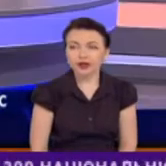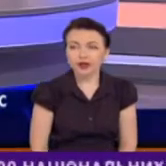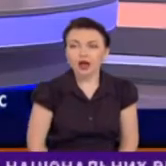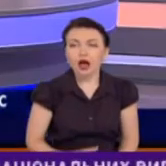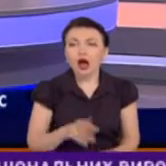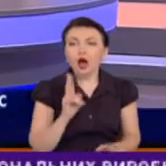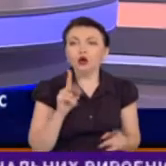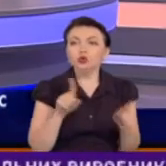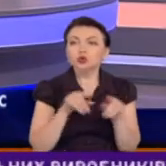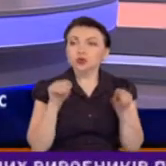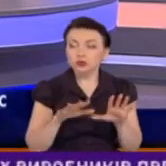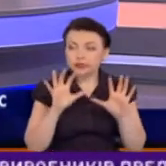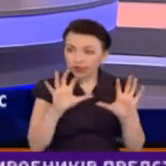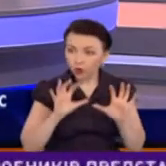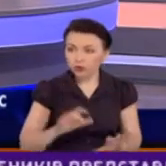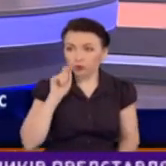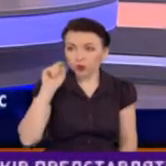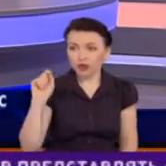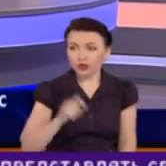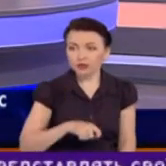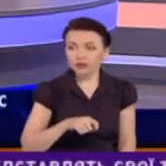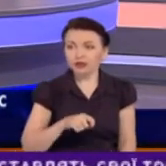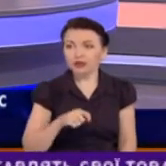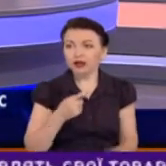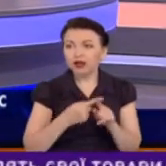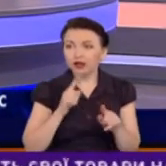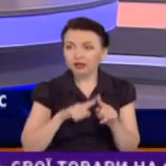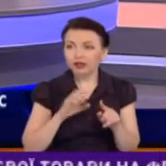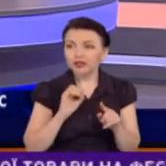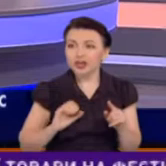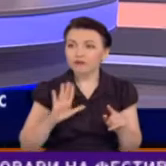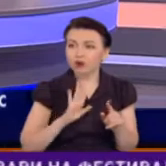ким? Законом України, тобто які ринком, єврооптимісти,